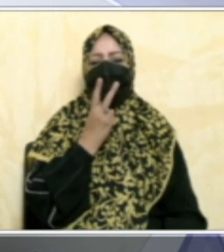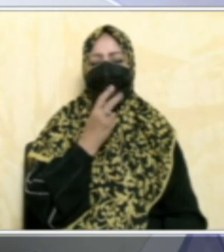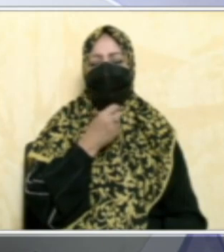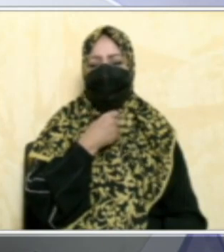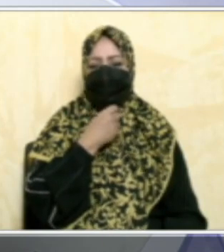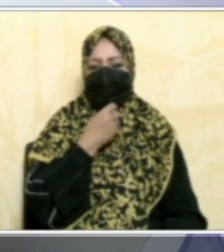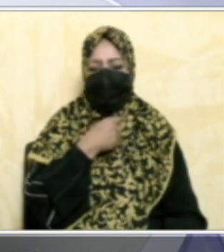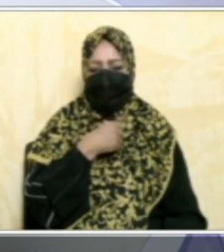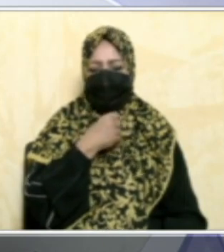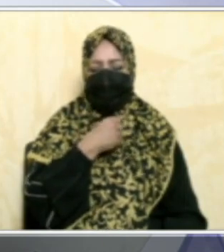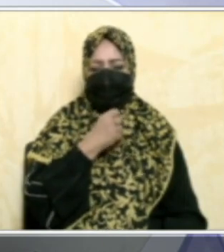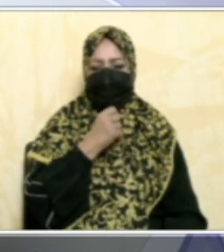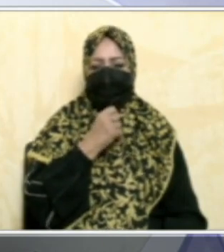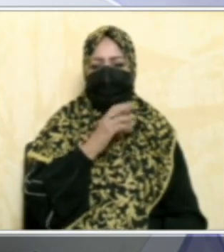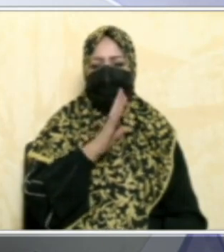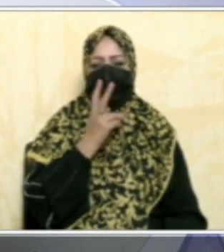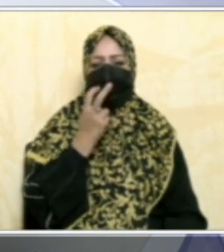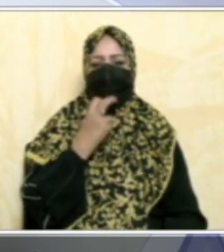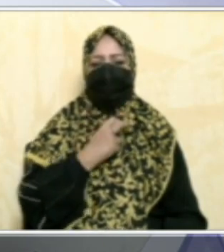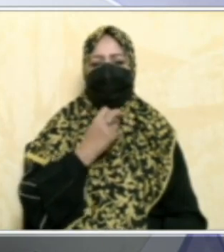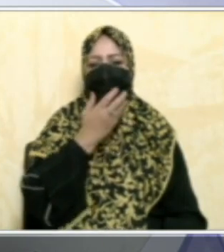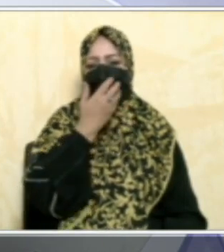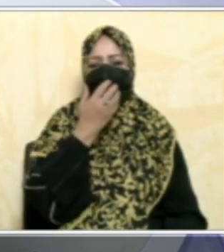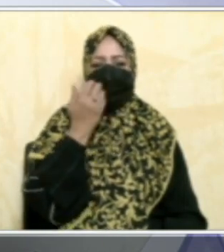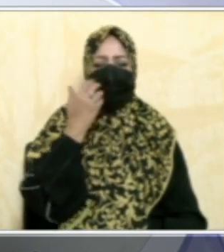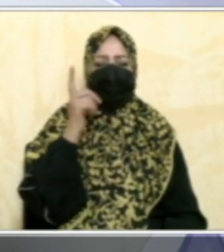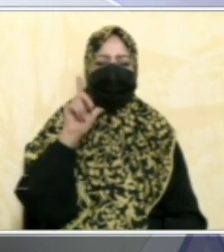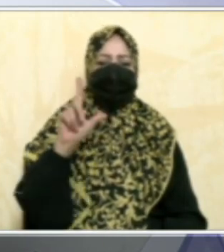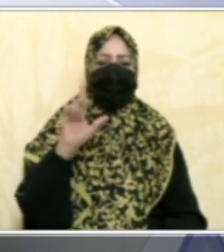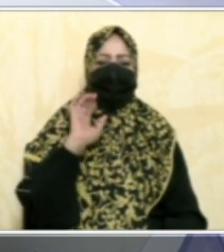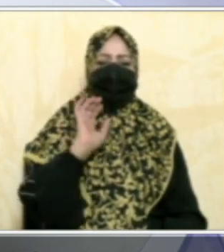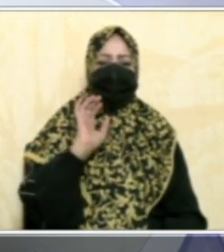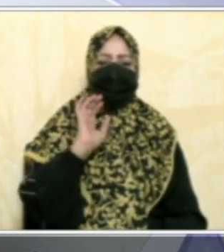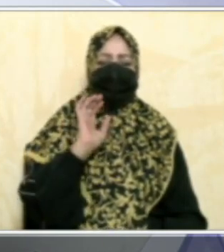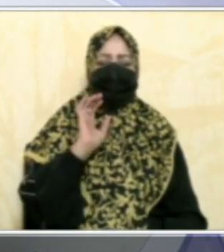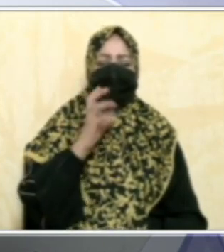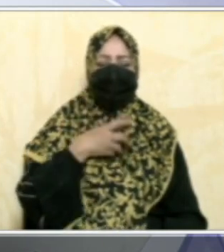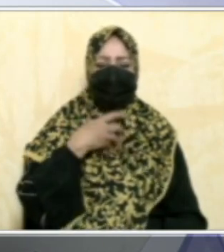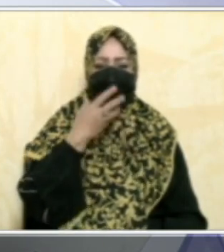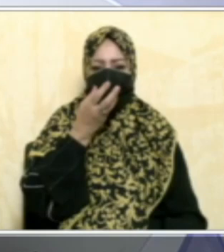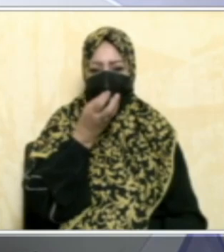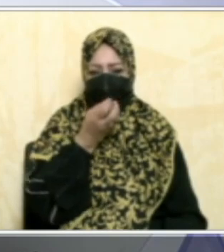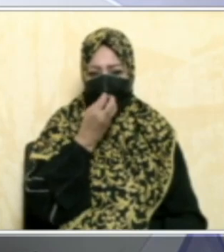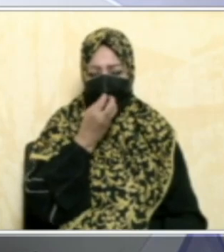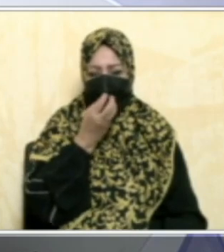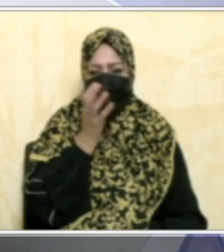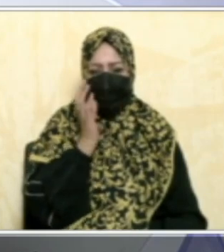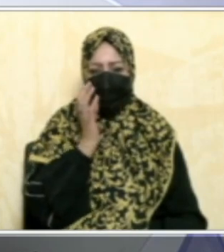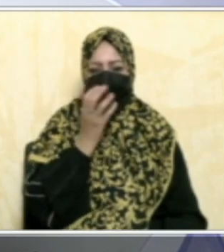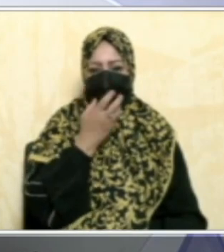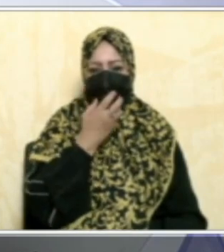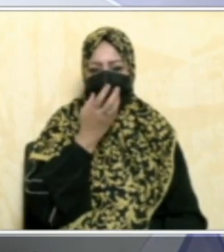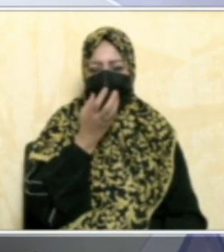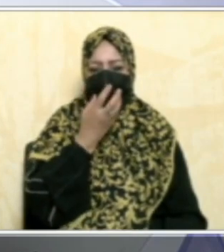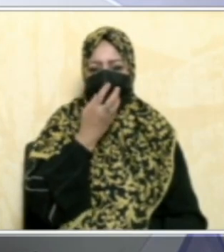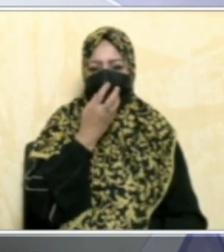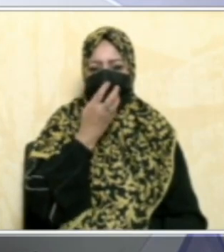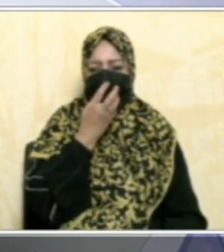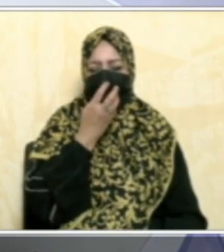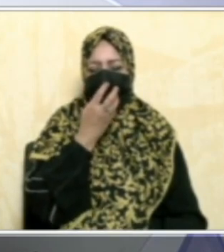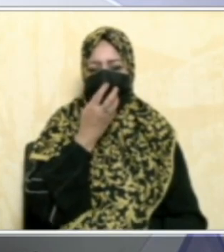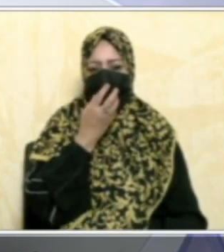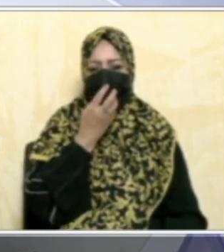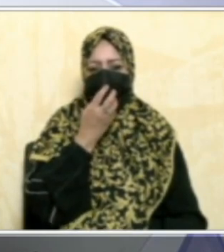الصوم على كل حال، وإما أن تخرج إلى الفم، الحالة الثانية تخرج إلى الفم ثم تعود إلى الجوف